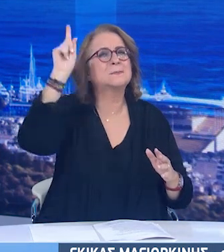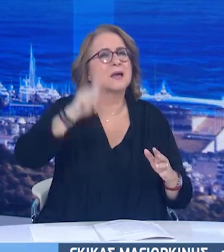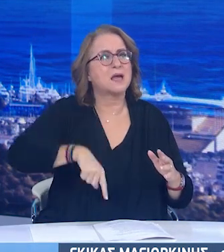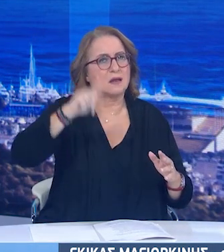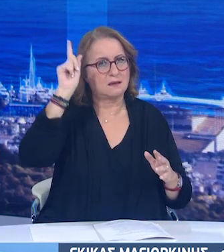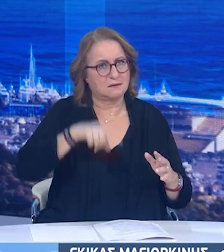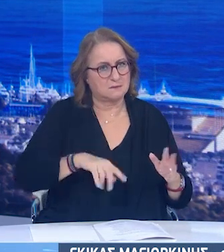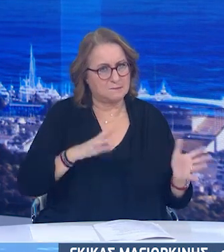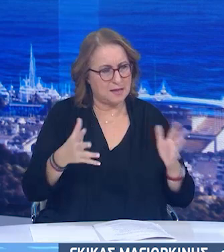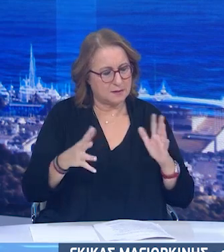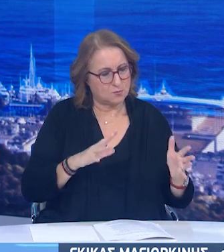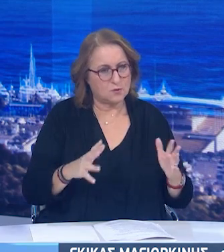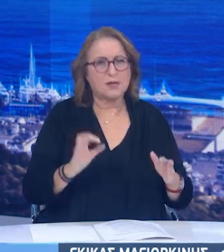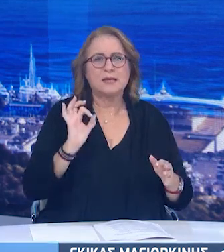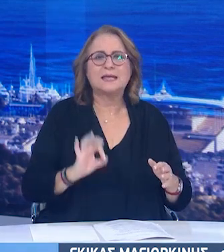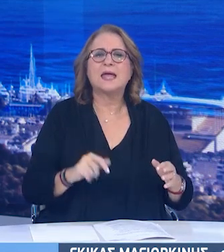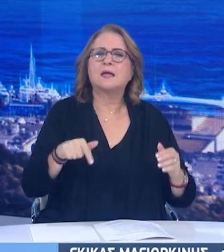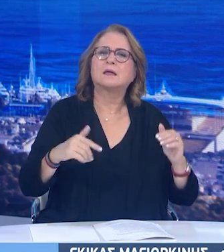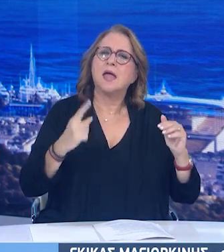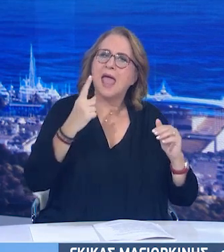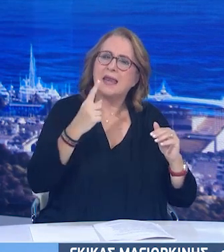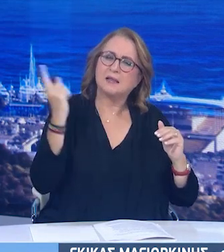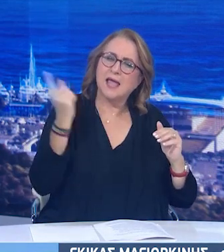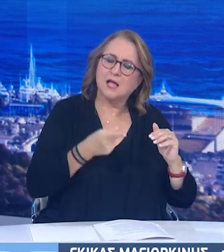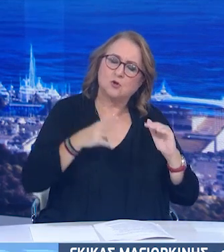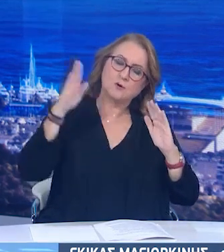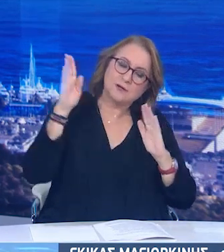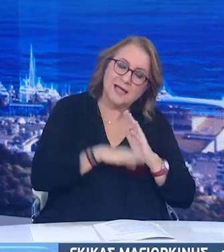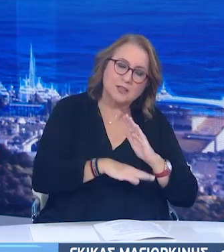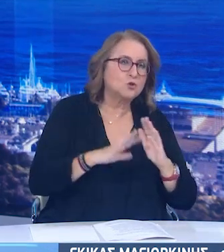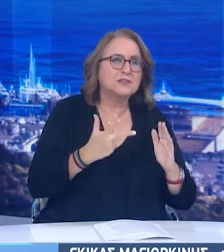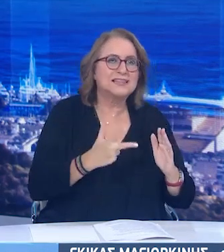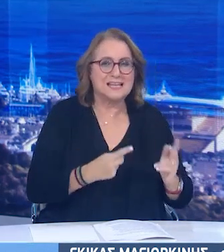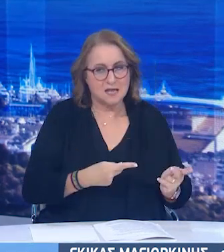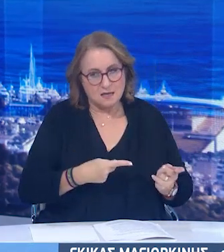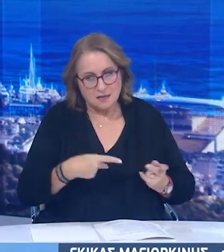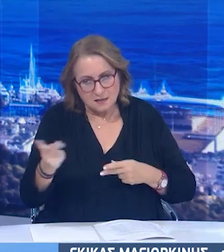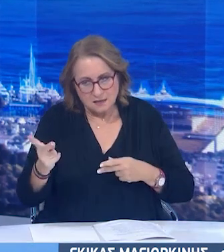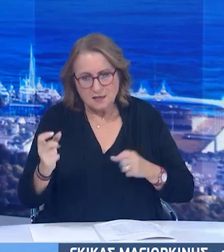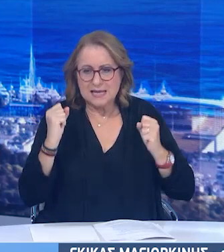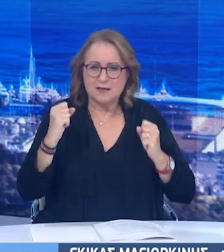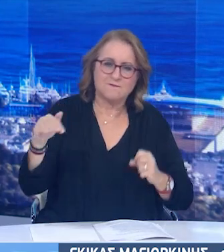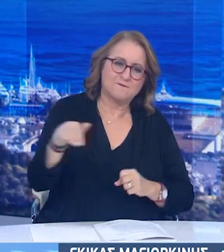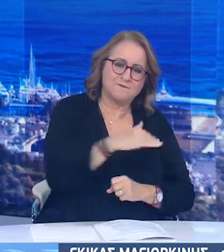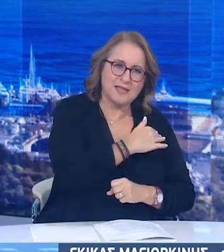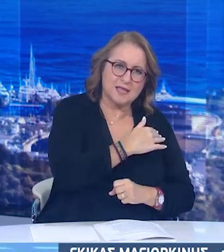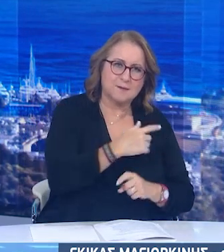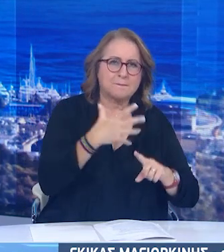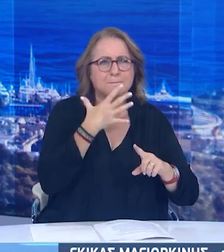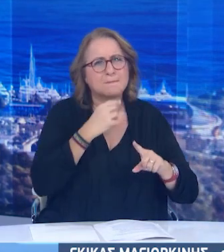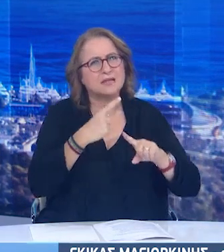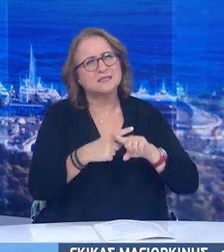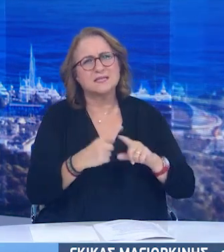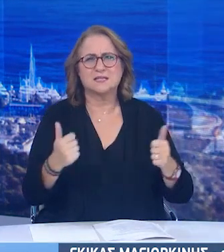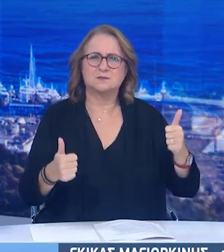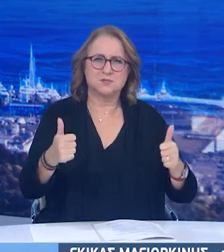ισοζύγιο εισιτηρίων-εξιτηρίων υποχωρεί σταθερά κάτω από το 1. Σχετικά με την παρέμβαση δημόσιας υγείας για προσυμπτωματικό έλεγχο με αντιγονικά